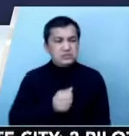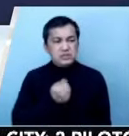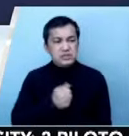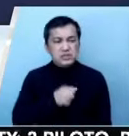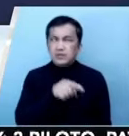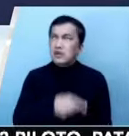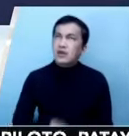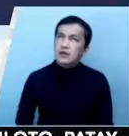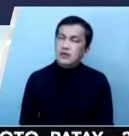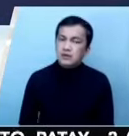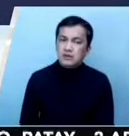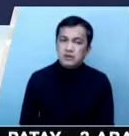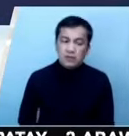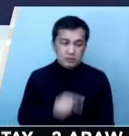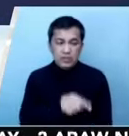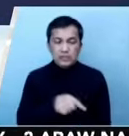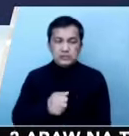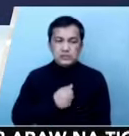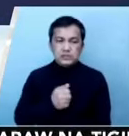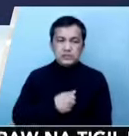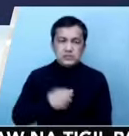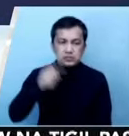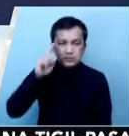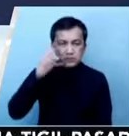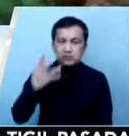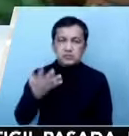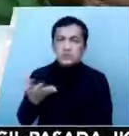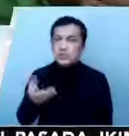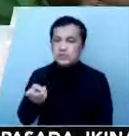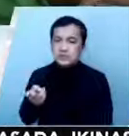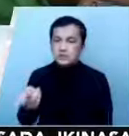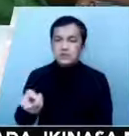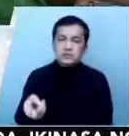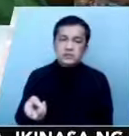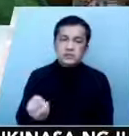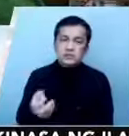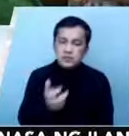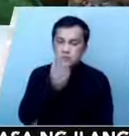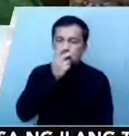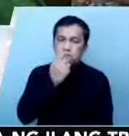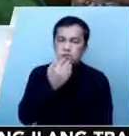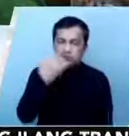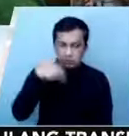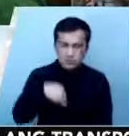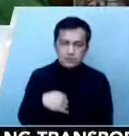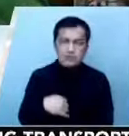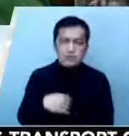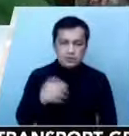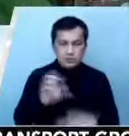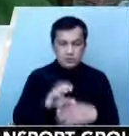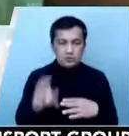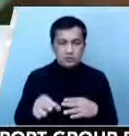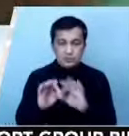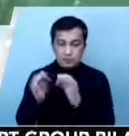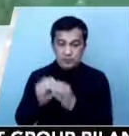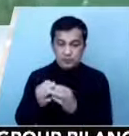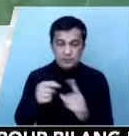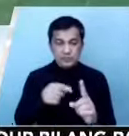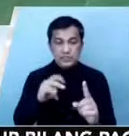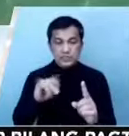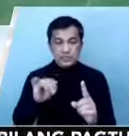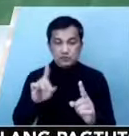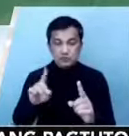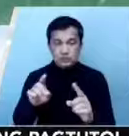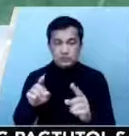Pag hinihika siya, hindi ko alam saan ako magsasaksak ng nebulizer. Kompleto ang pamilya ni Arnold sa evacuation center. Pero